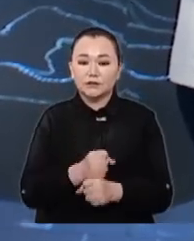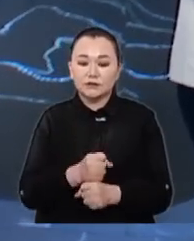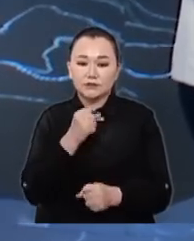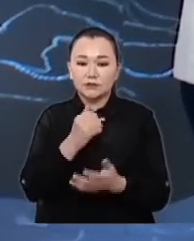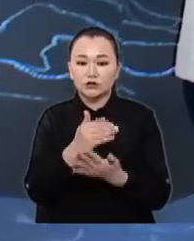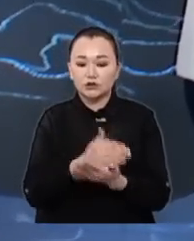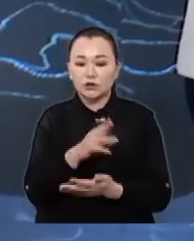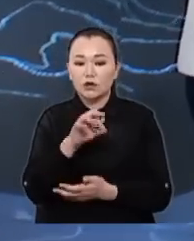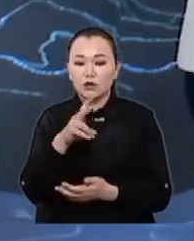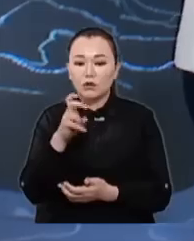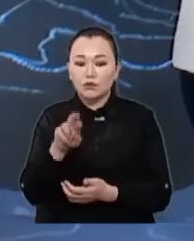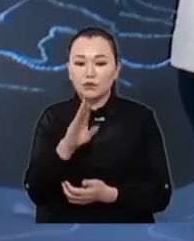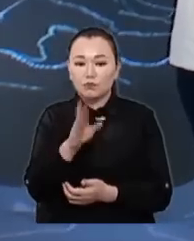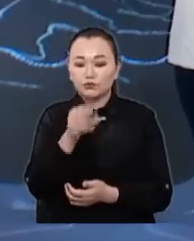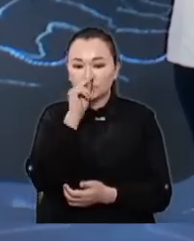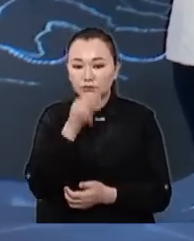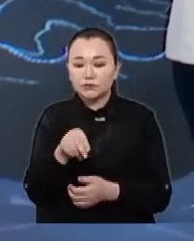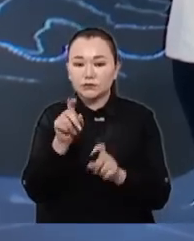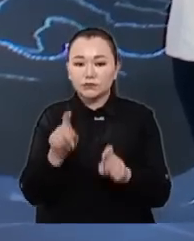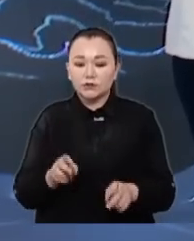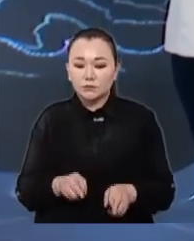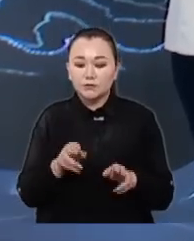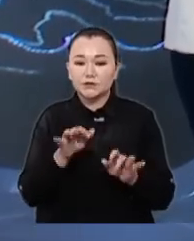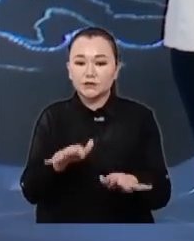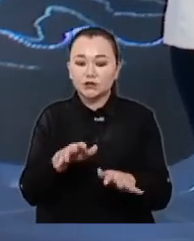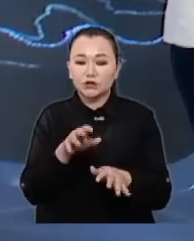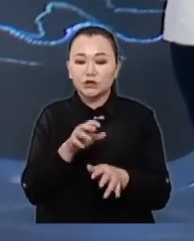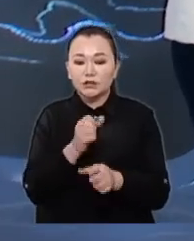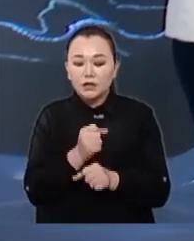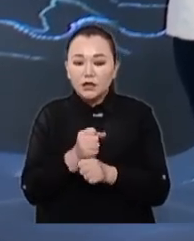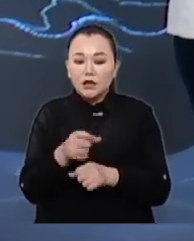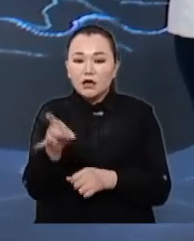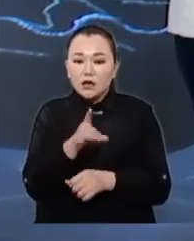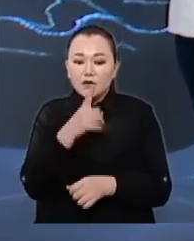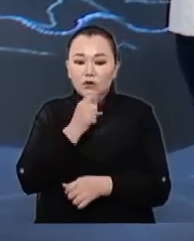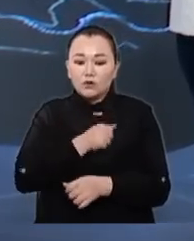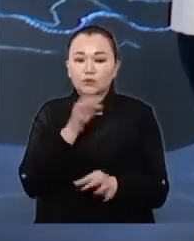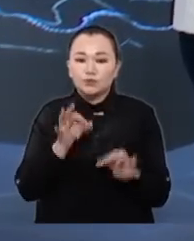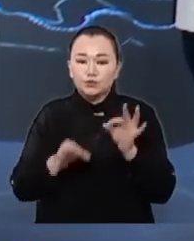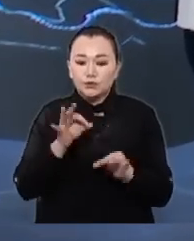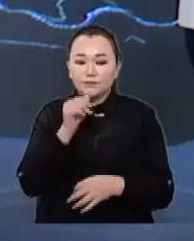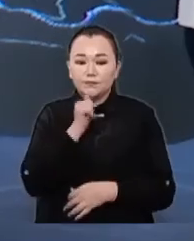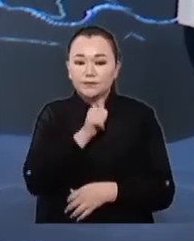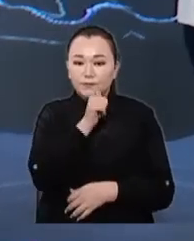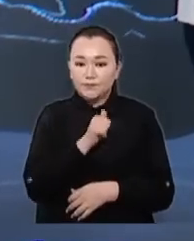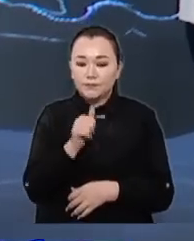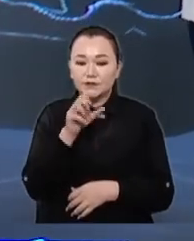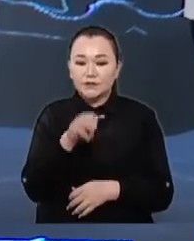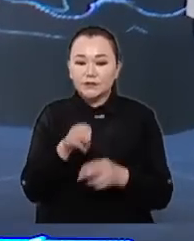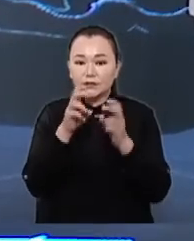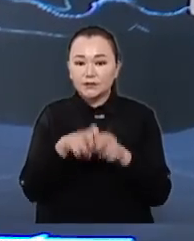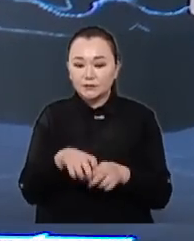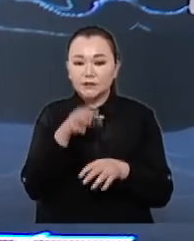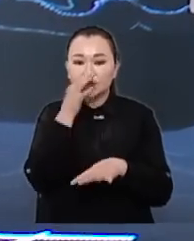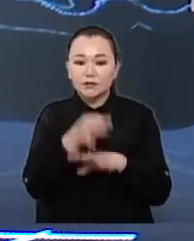режимдегі колонияда өтейді. Алайда қылмыстық істер жөніндегі мамандандырылған ауданаралық әскери соты істің құпия белгісімен қаралған алға